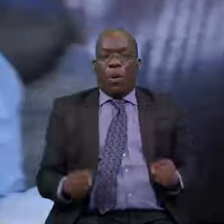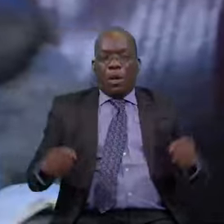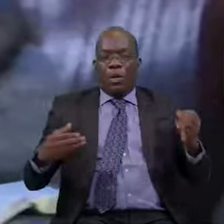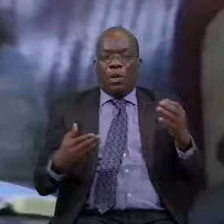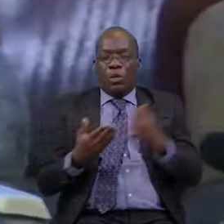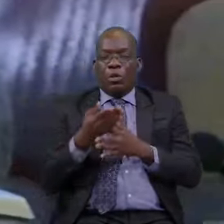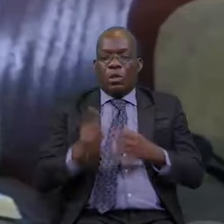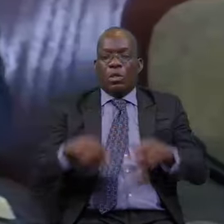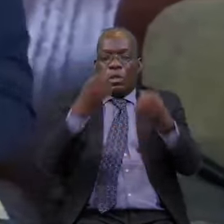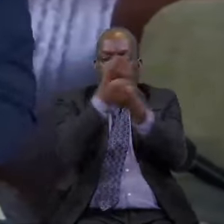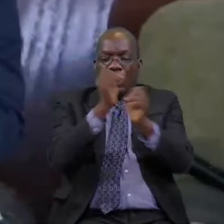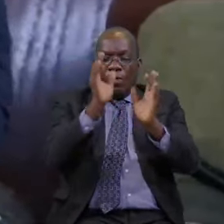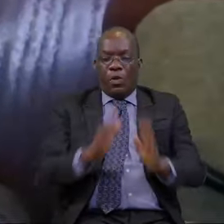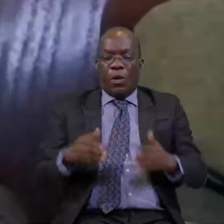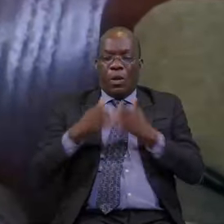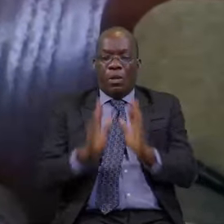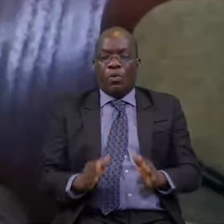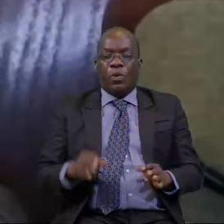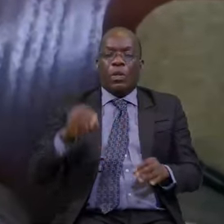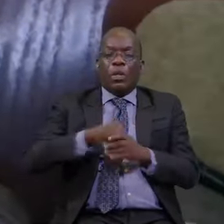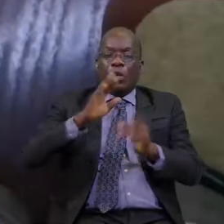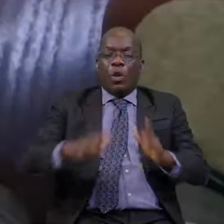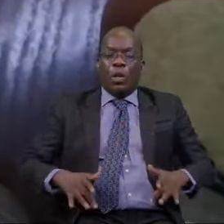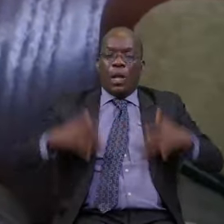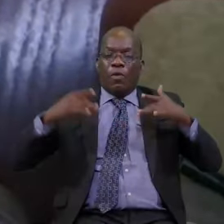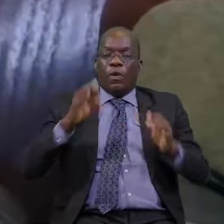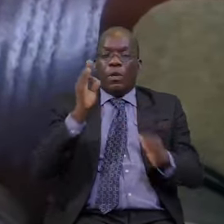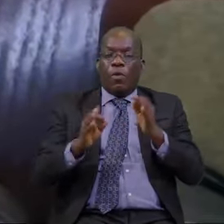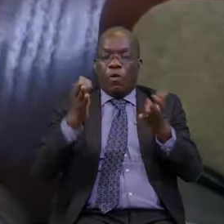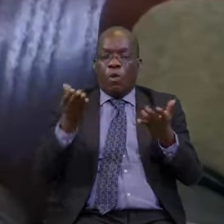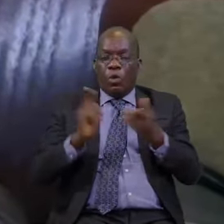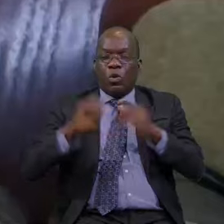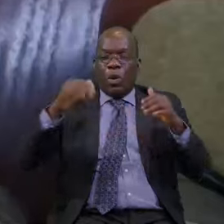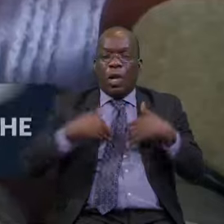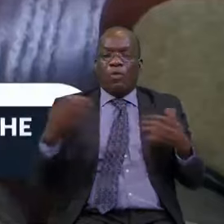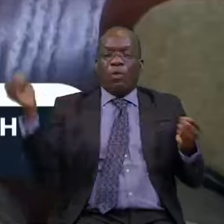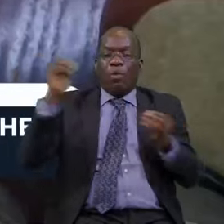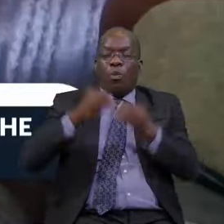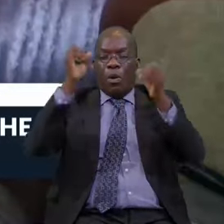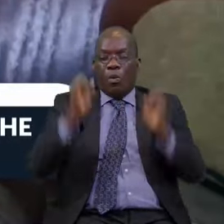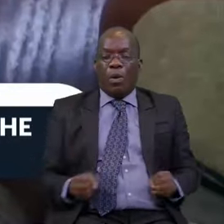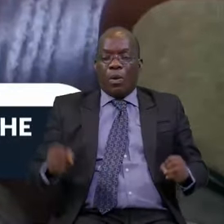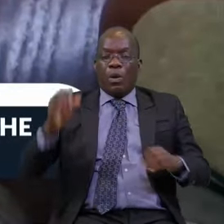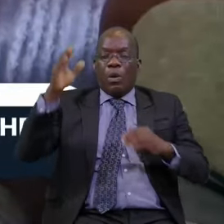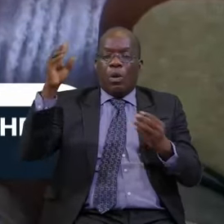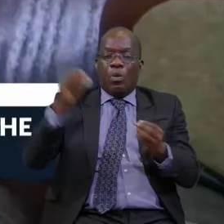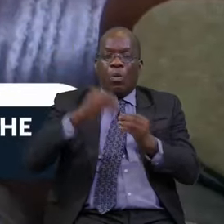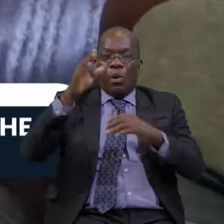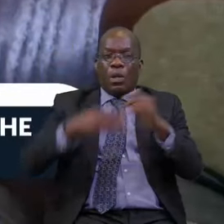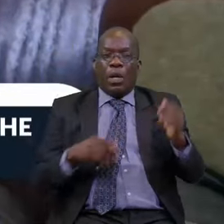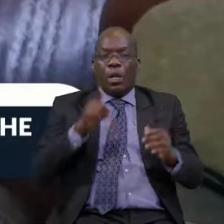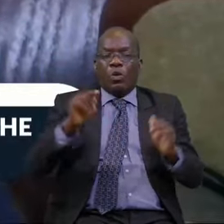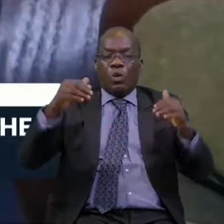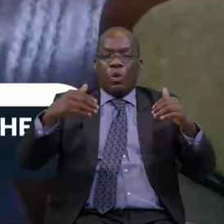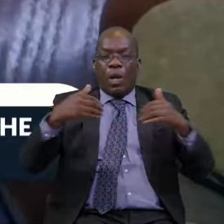dirigeant sauveur. Dans votre vie, si vous pouvez avoir la puissance transcendante, plus de pouvoir que